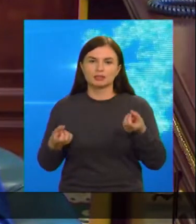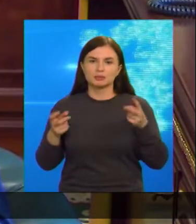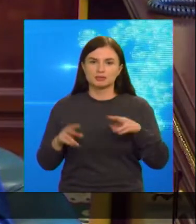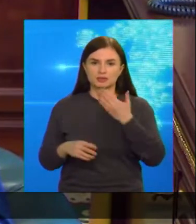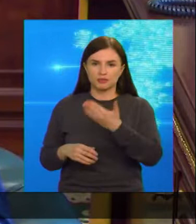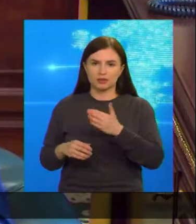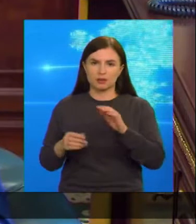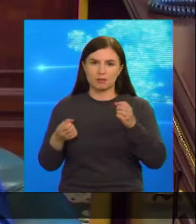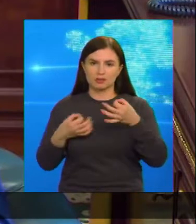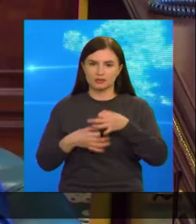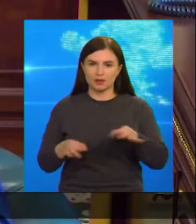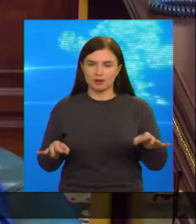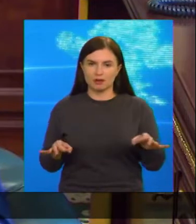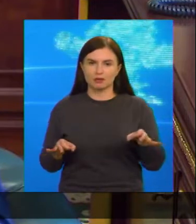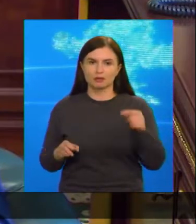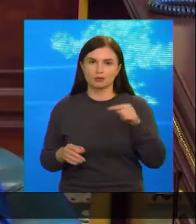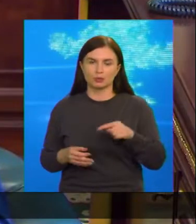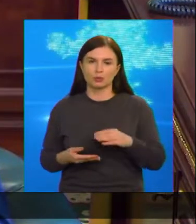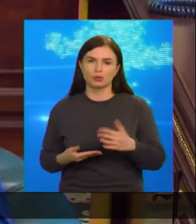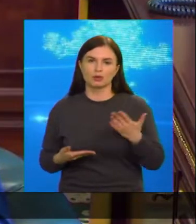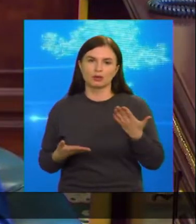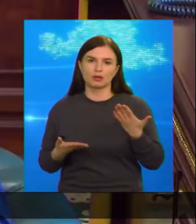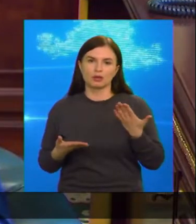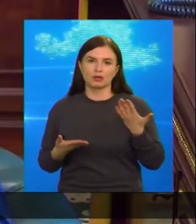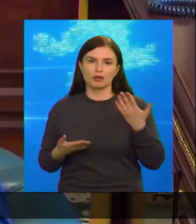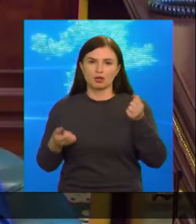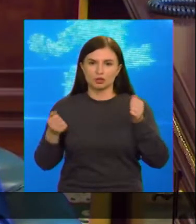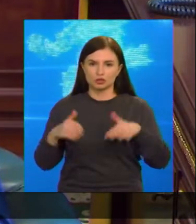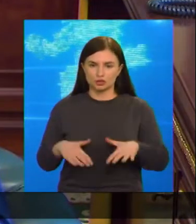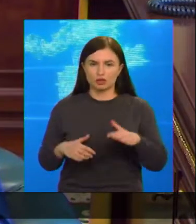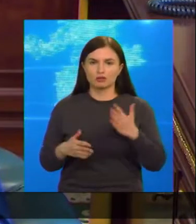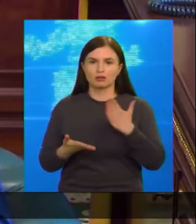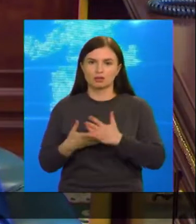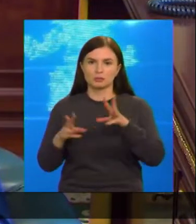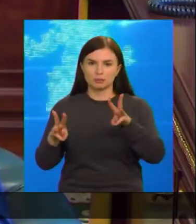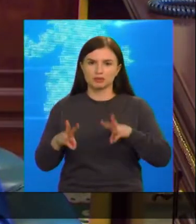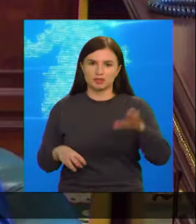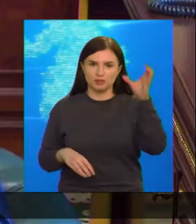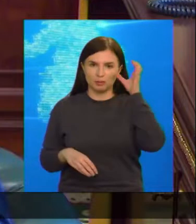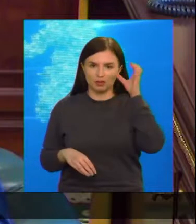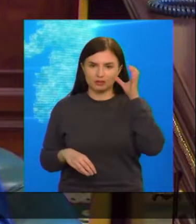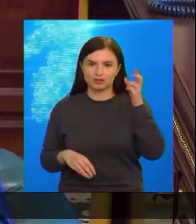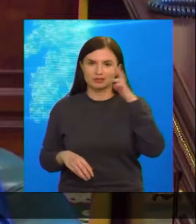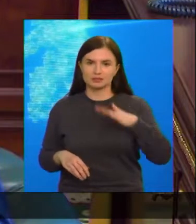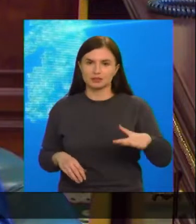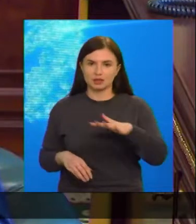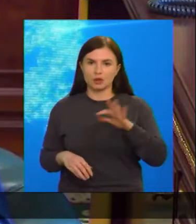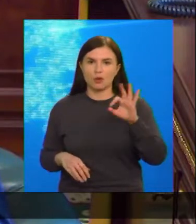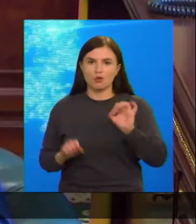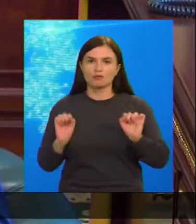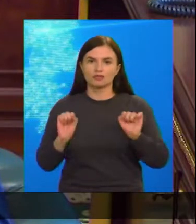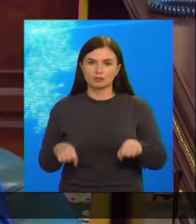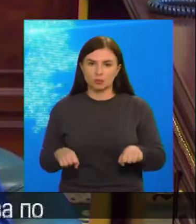позволяет, то есть решение, в том числе Минобра, страны о